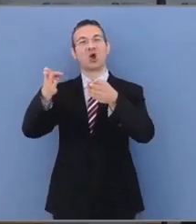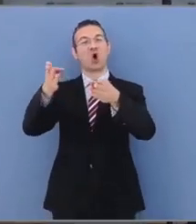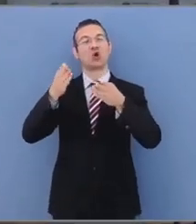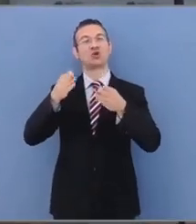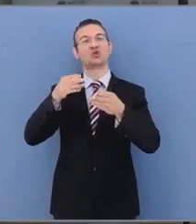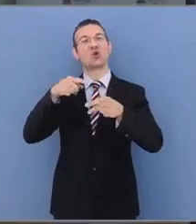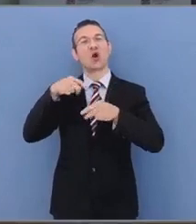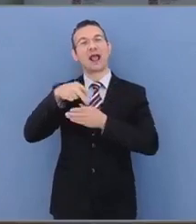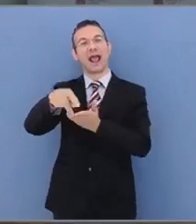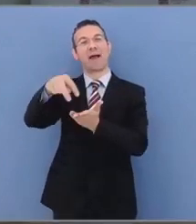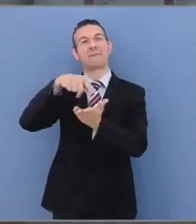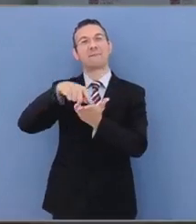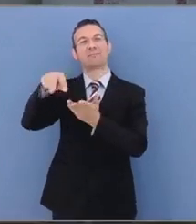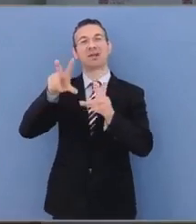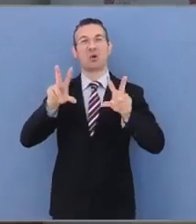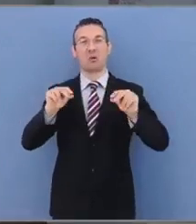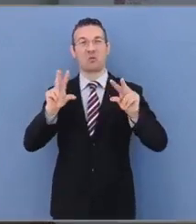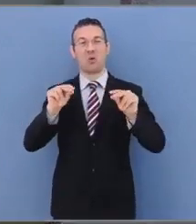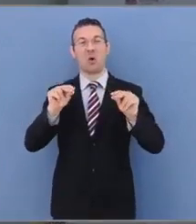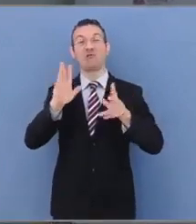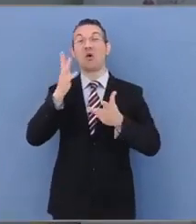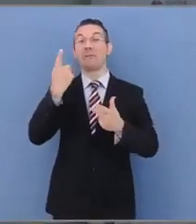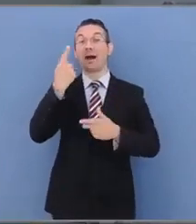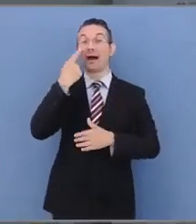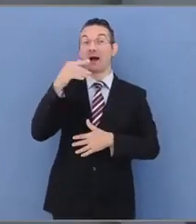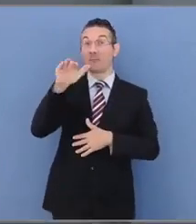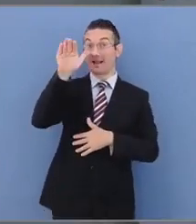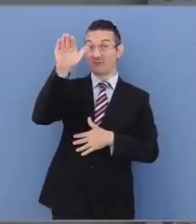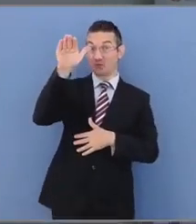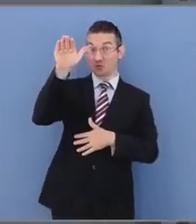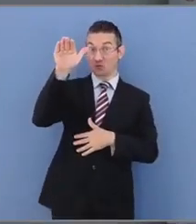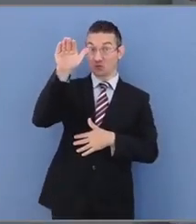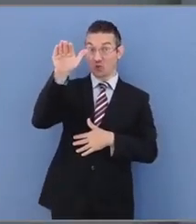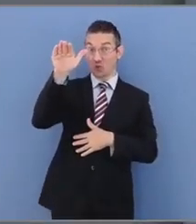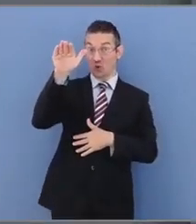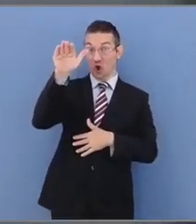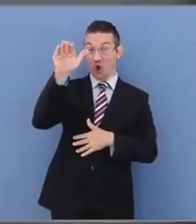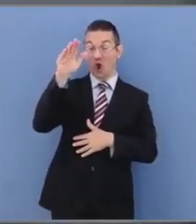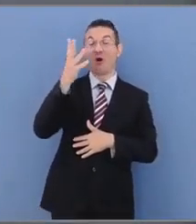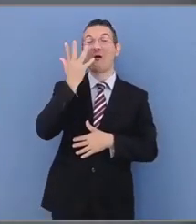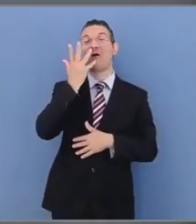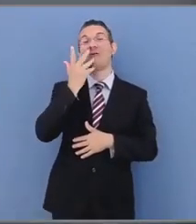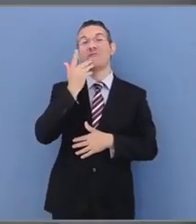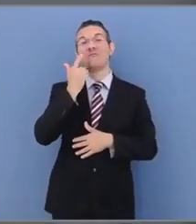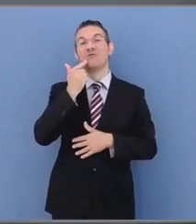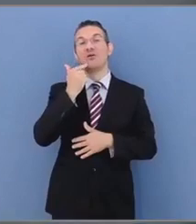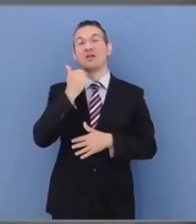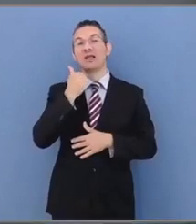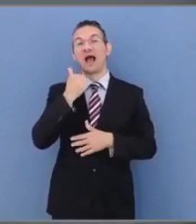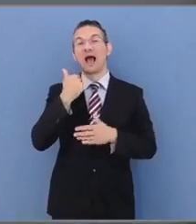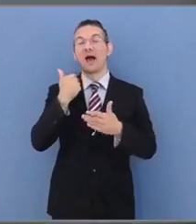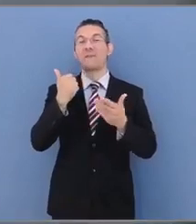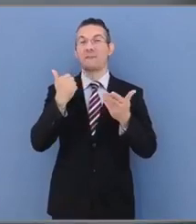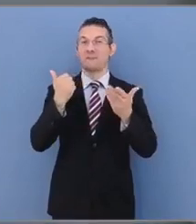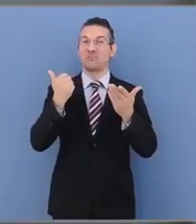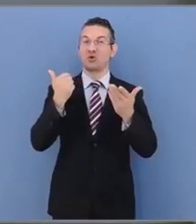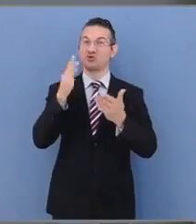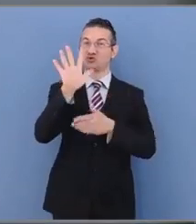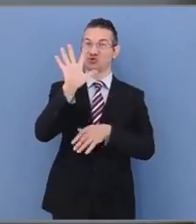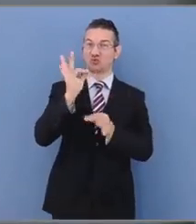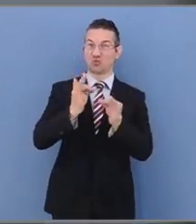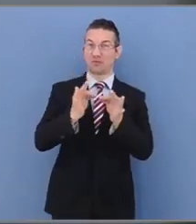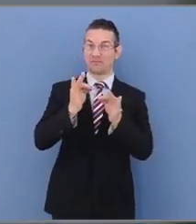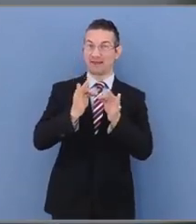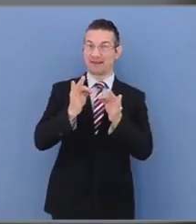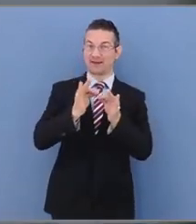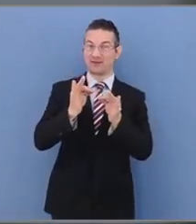però prima di guardare al futuro, volevamo un attimo prenderci 5 minuti di intimità, 5 minuti